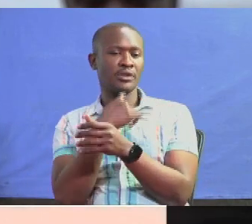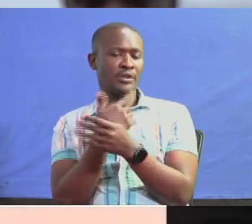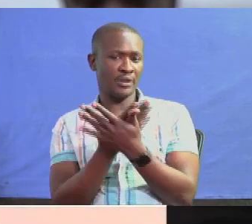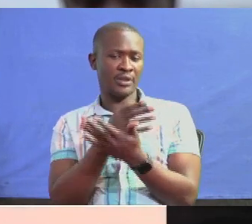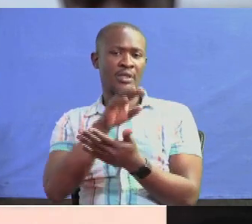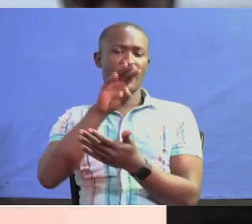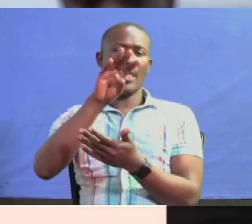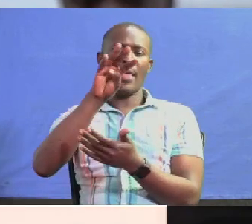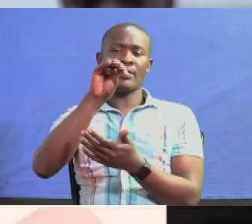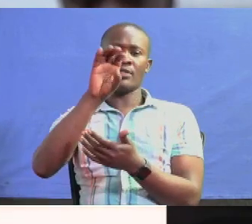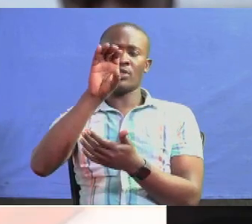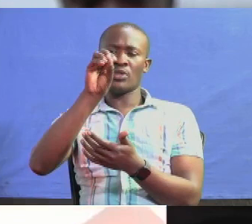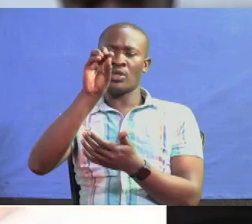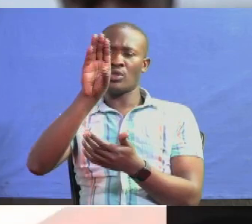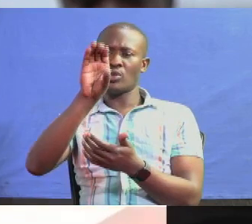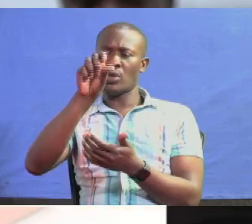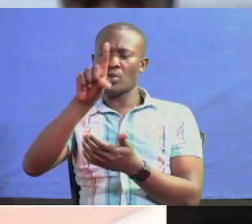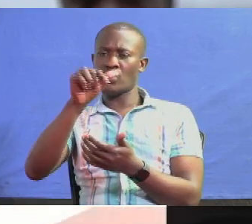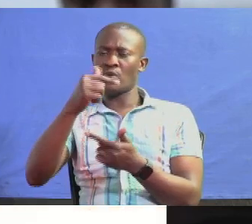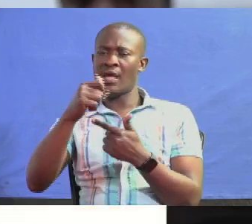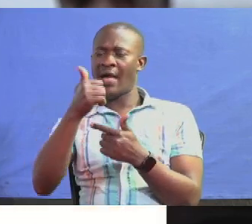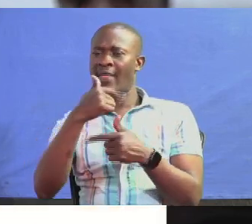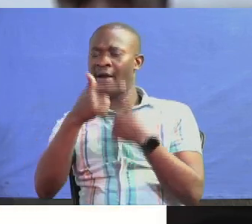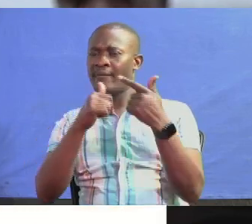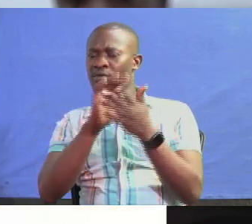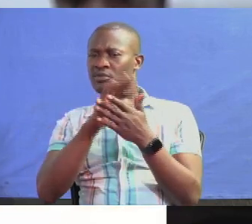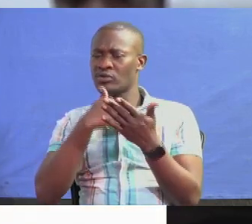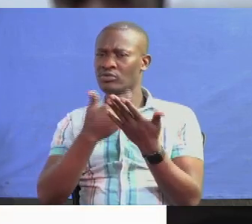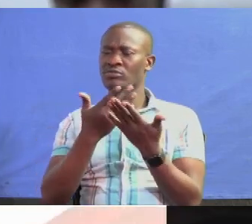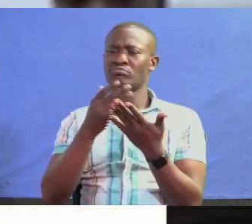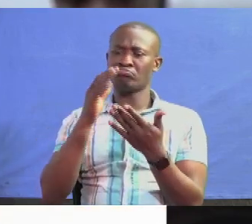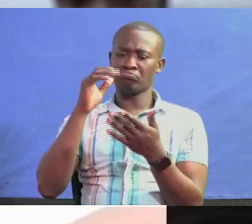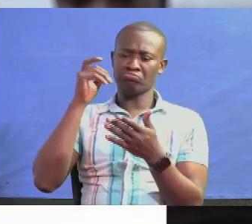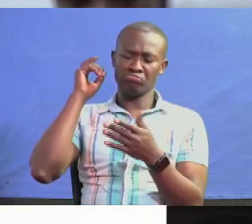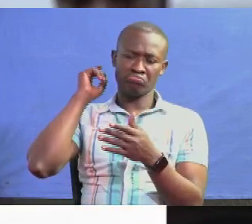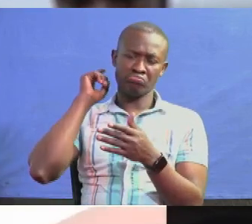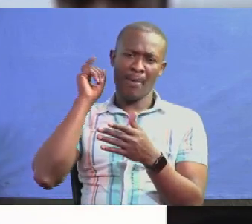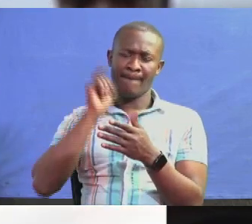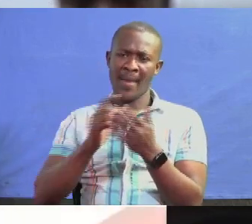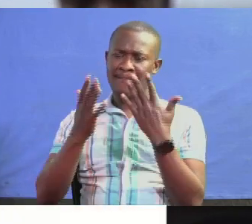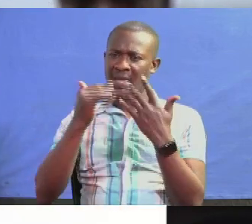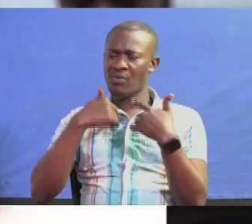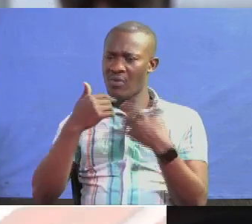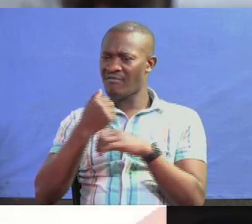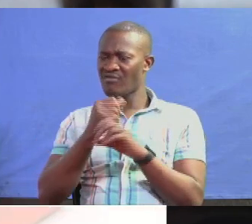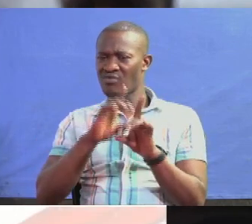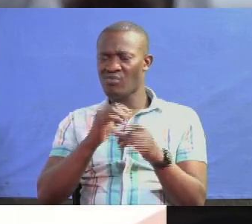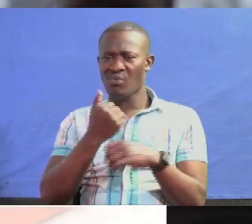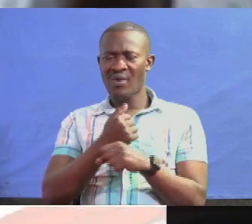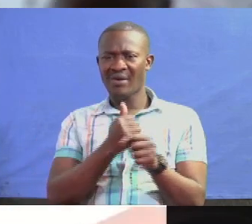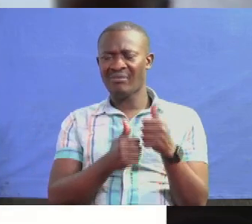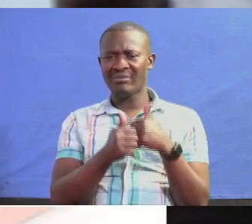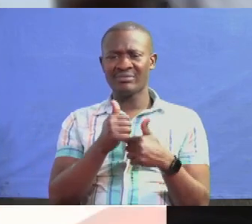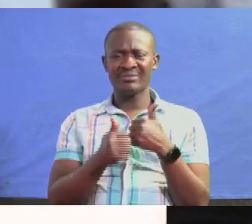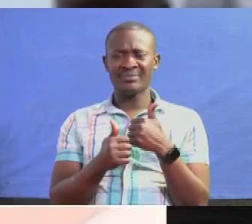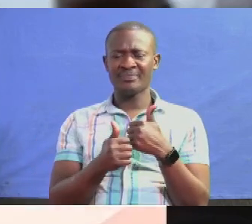makaa imeenda kupika Nairobi, ingine imeenda kupika Meru, ingine imeenda kupika utalii na nyuki. Tutakuwa tumefanya kazi ya aina gani?